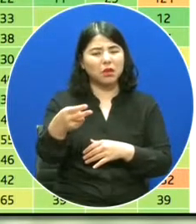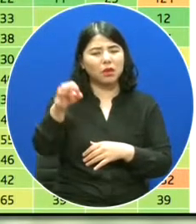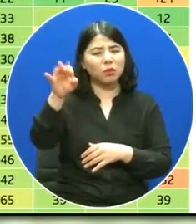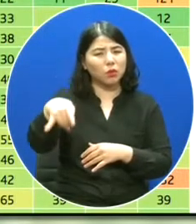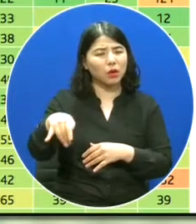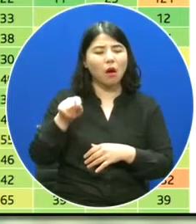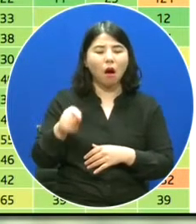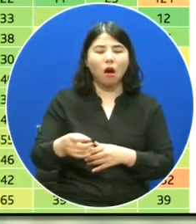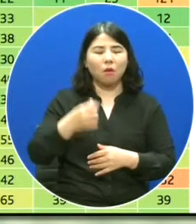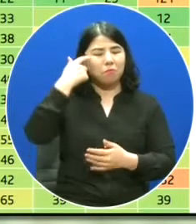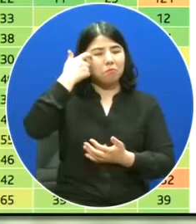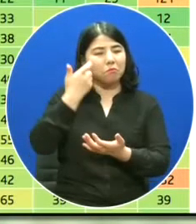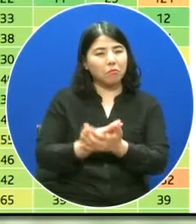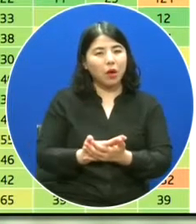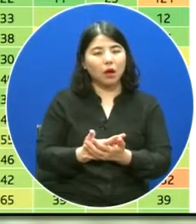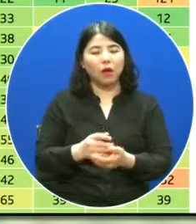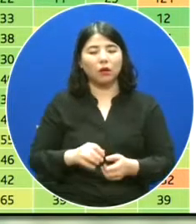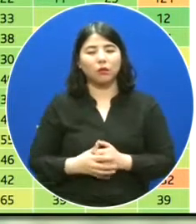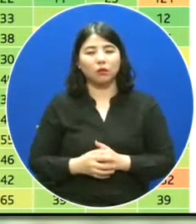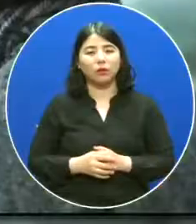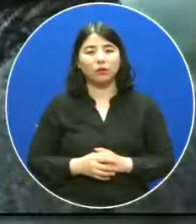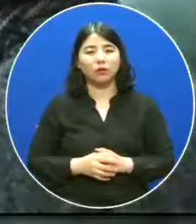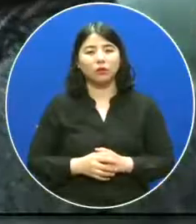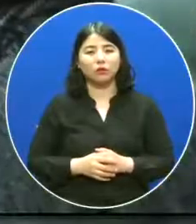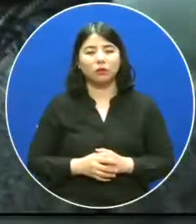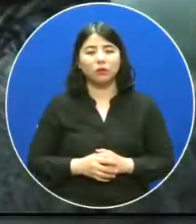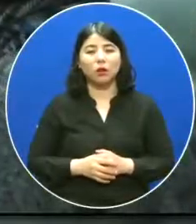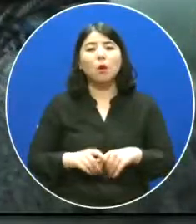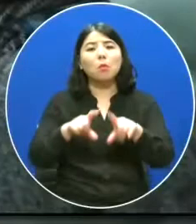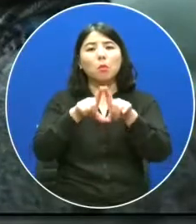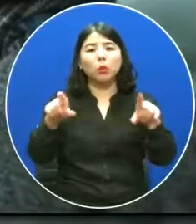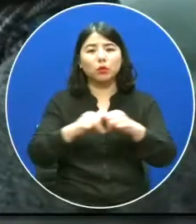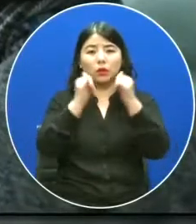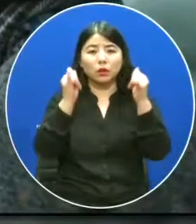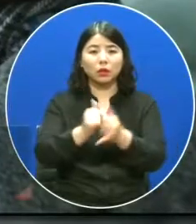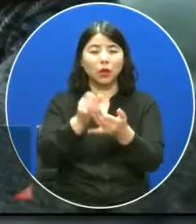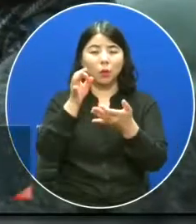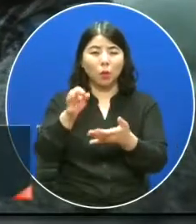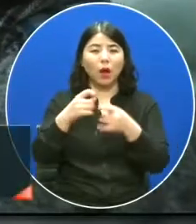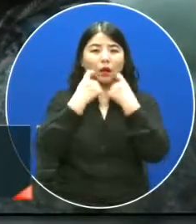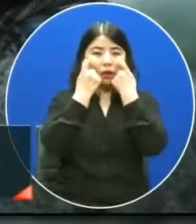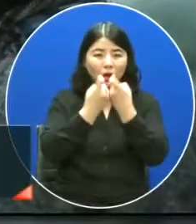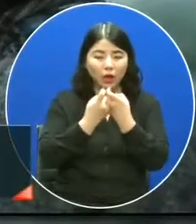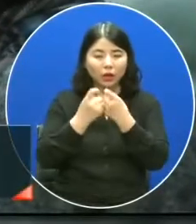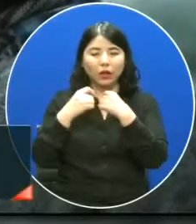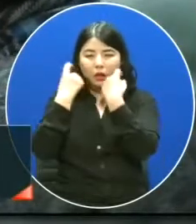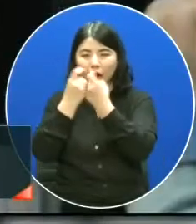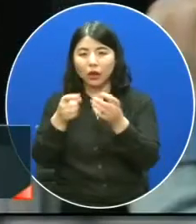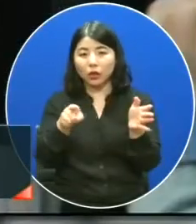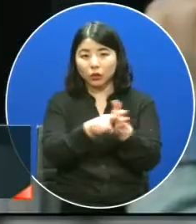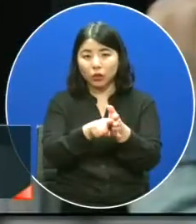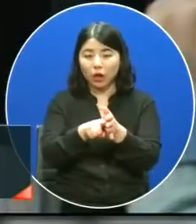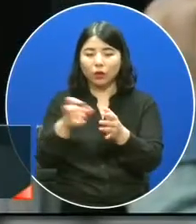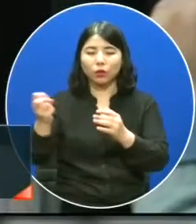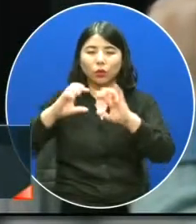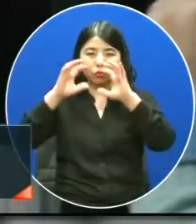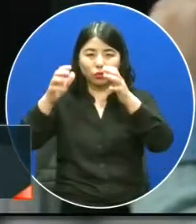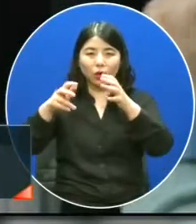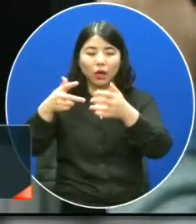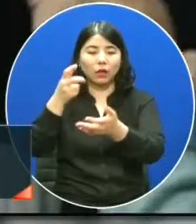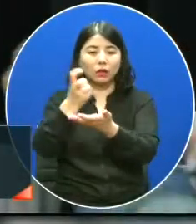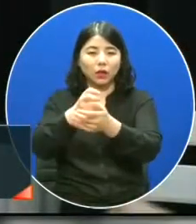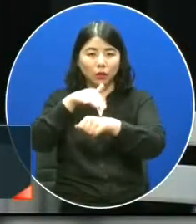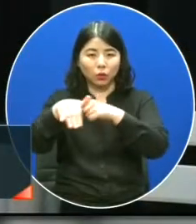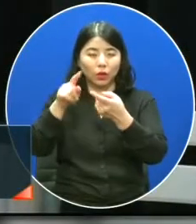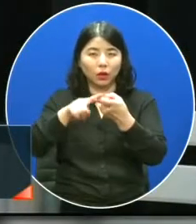것은 매우 충격적으로 낮은 수치라고 할 수 있는데요. 보통 사회자본은 개인과 개인의 신뢰, 국가제도에